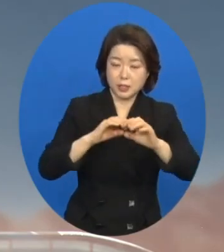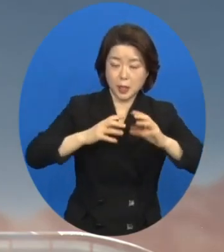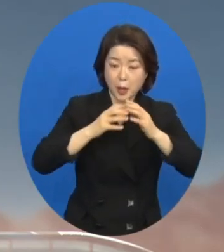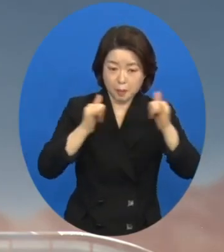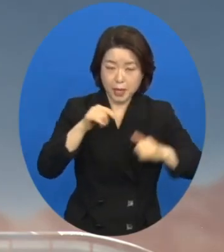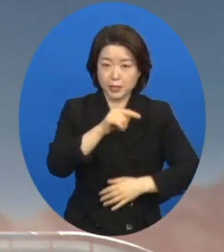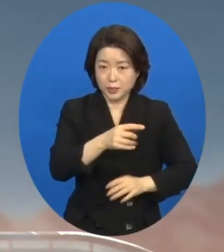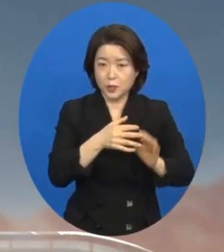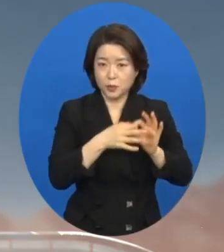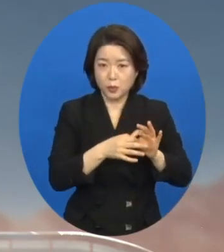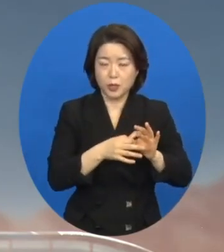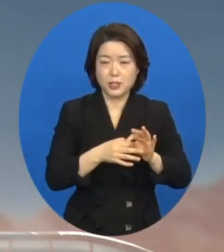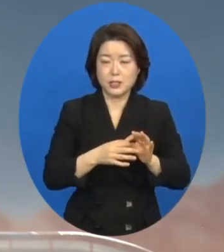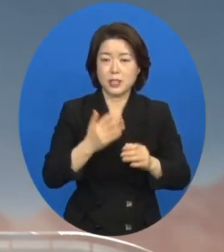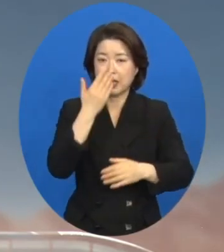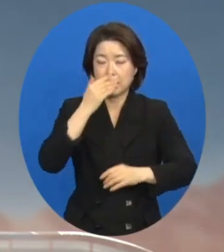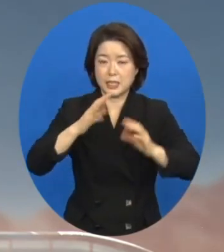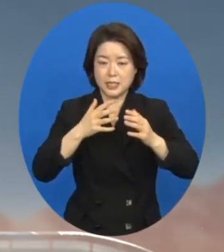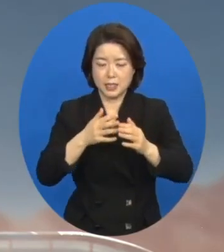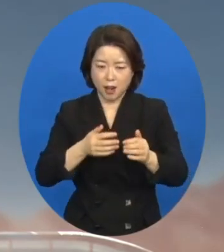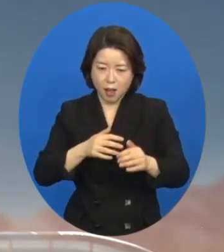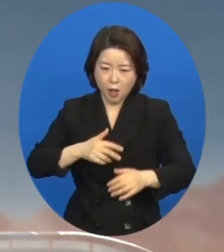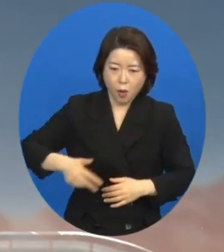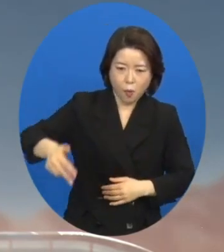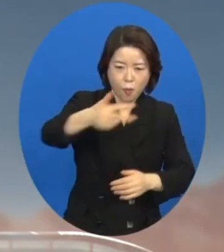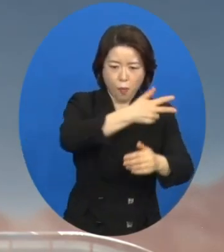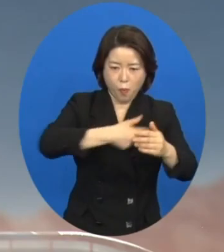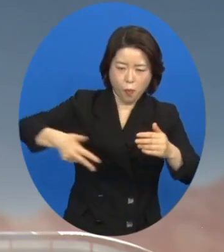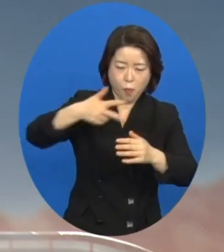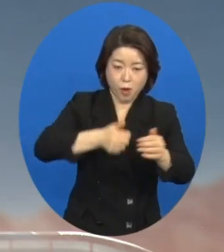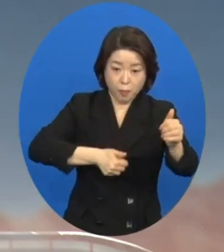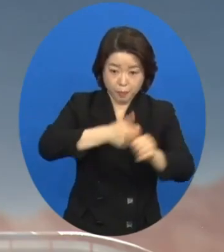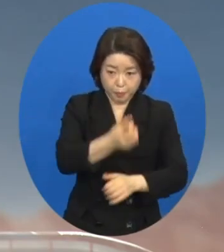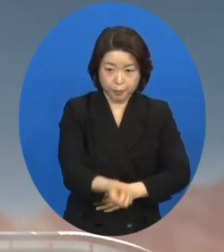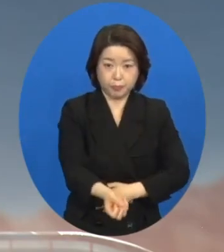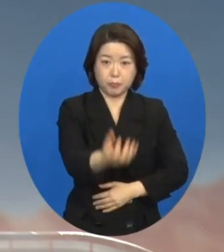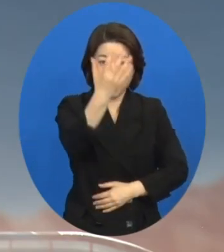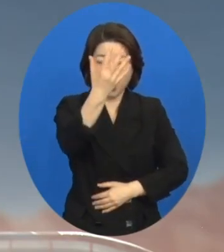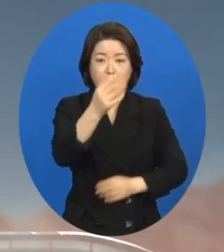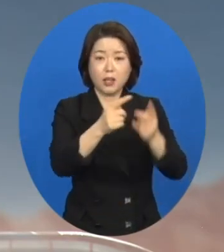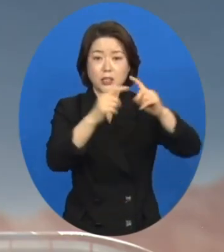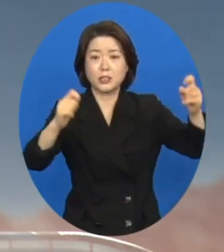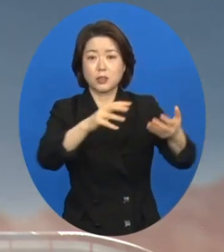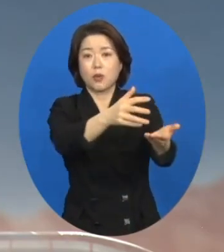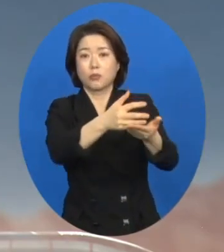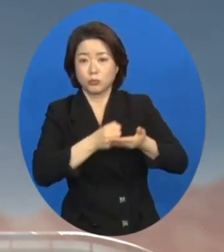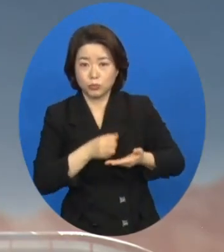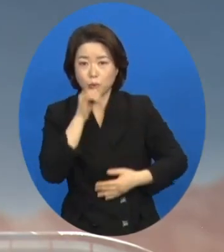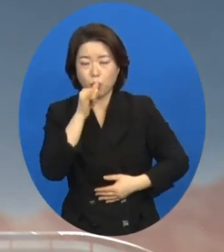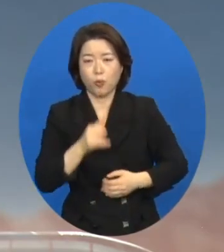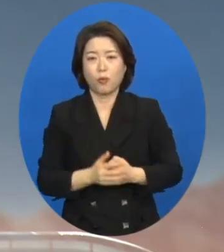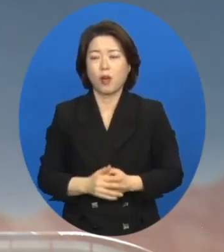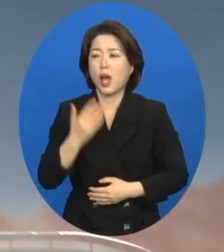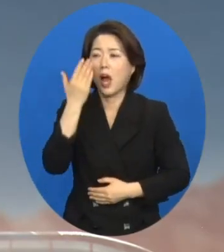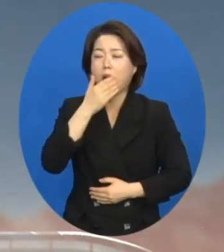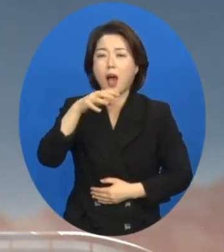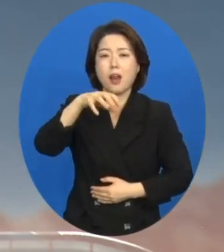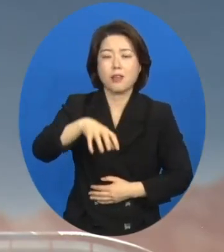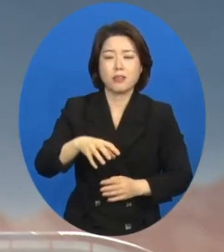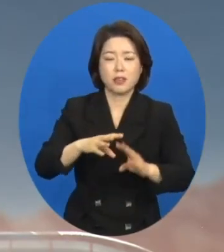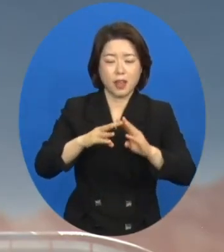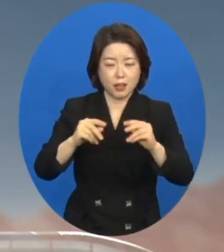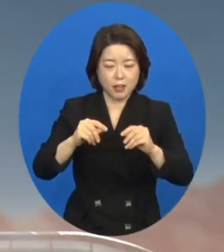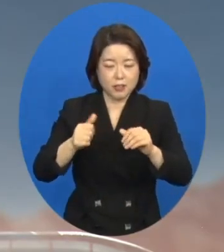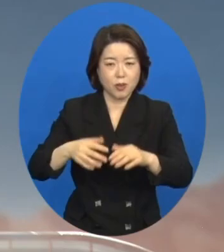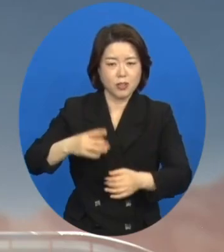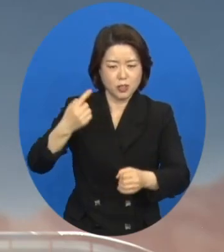통해서 이스라엘 백성들이 승리를 얻도록 여리고성을 넘겨주셨어요. 가나안 땅에서 거둔 첫 번째